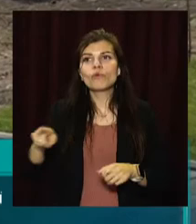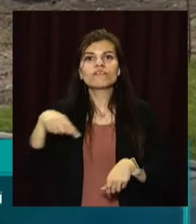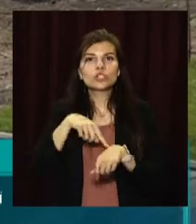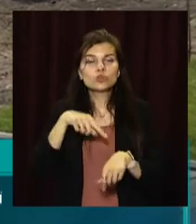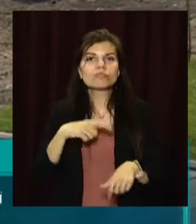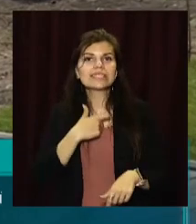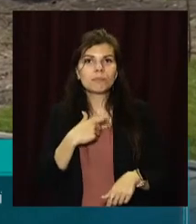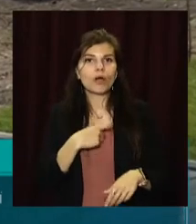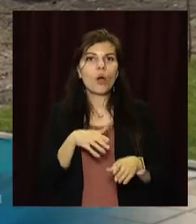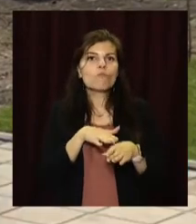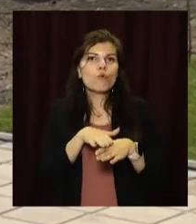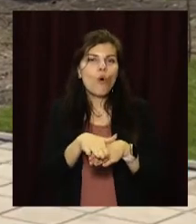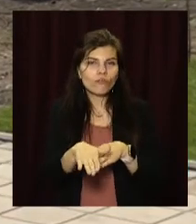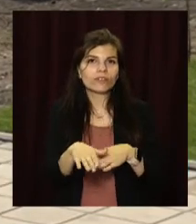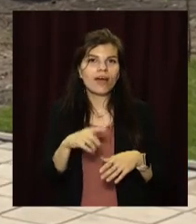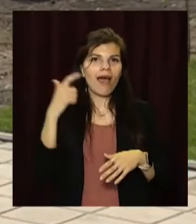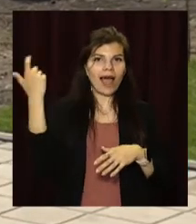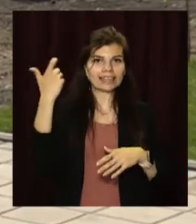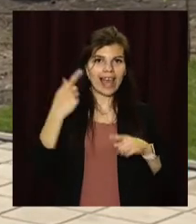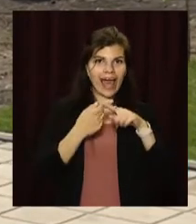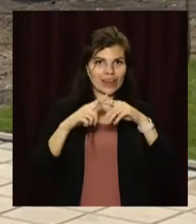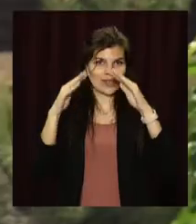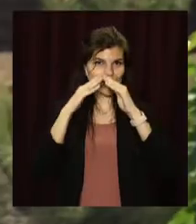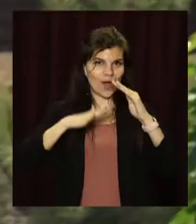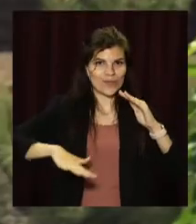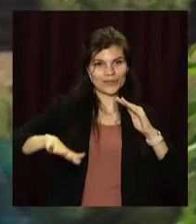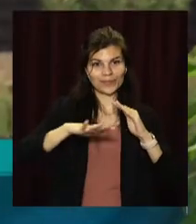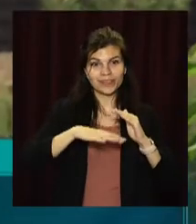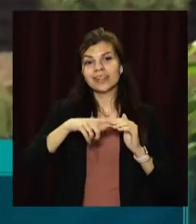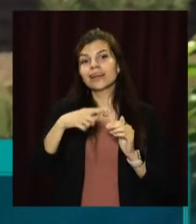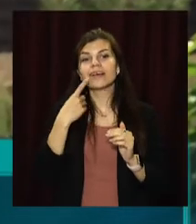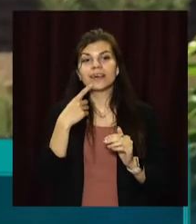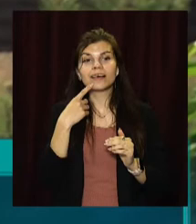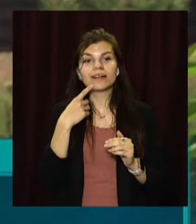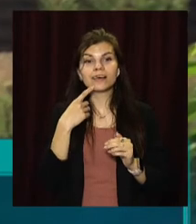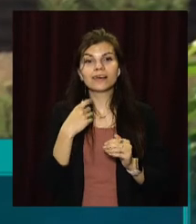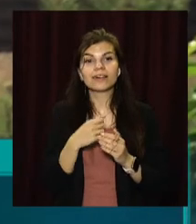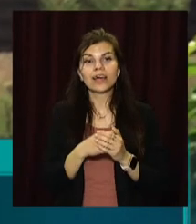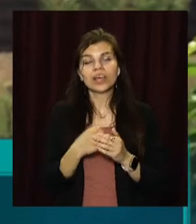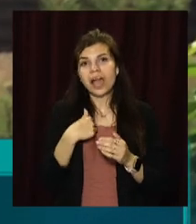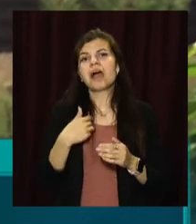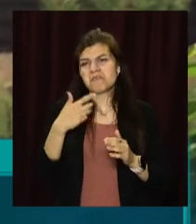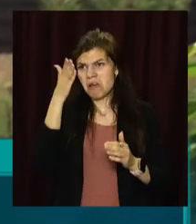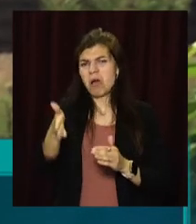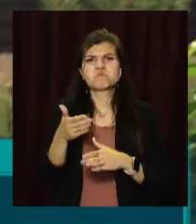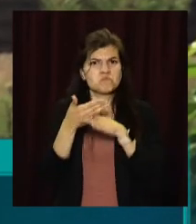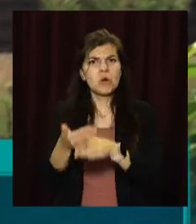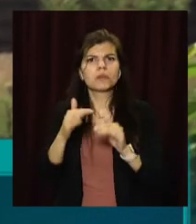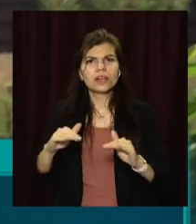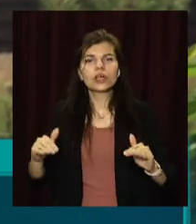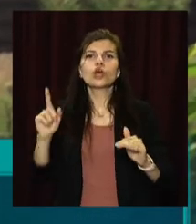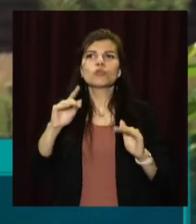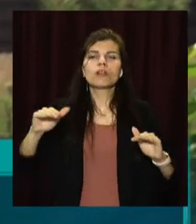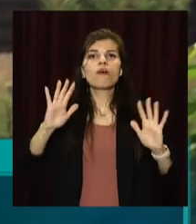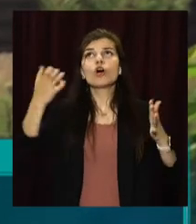відчували себе повноцінними хазяєвами цього будиночку. Долучився за те, щоб допомогти дітям, щоб не скажу, був